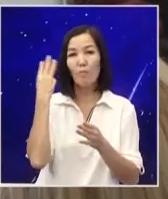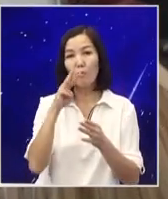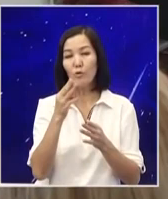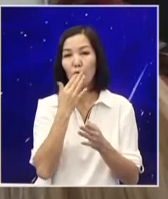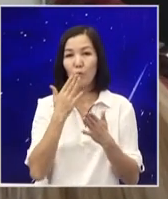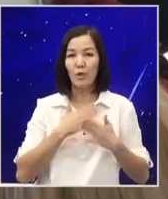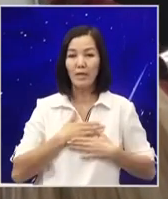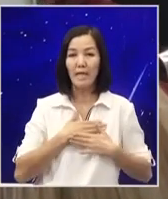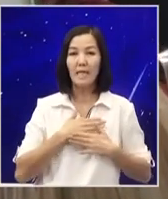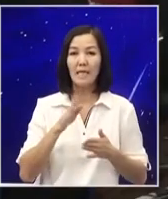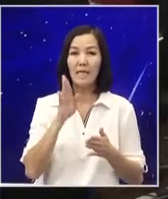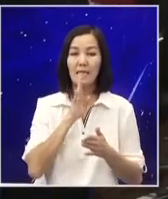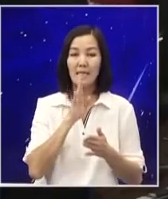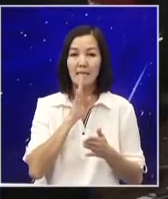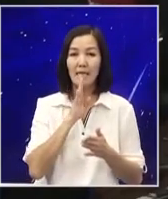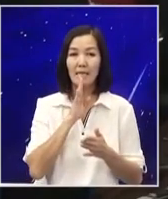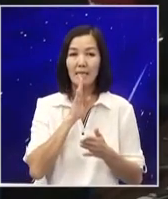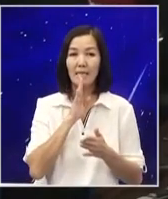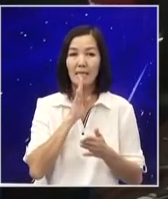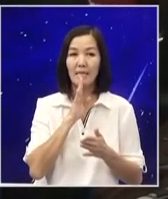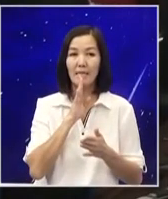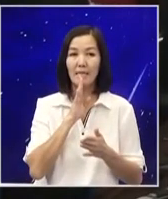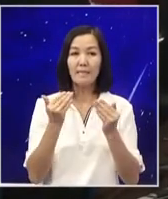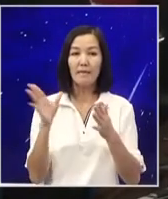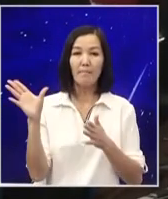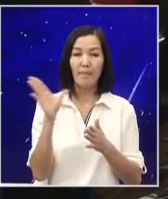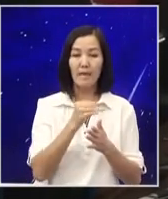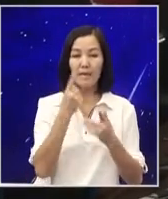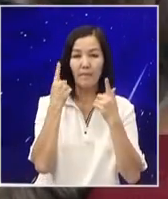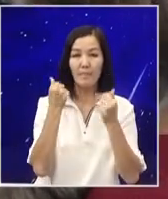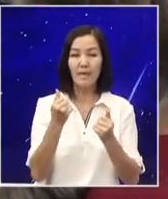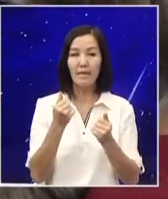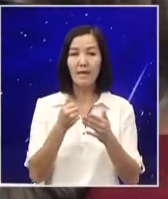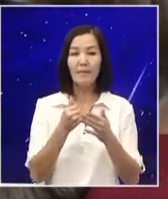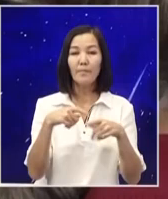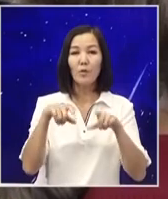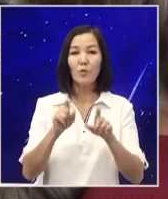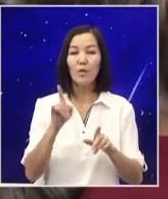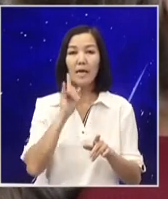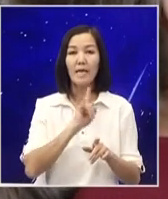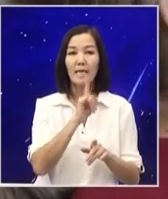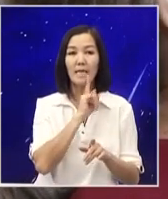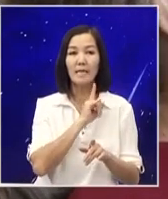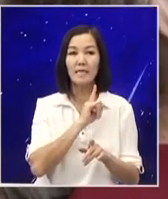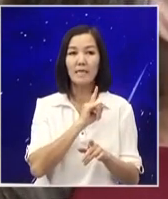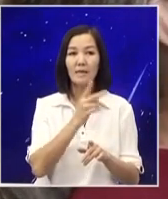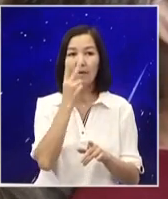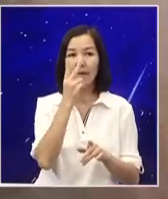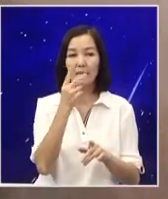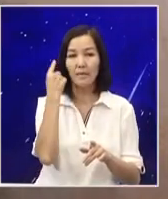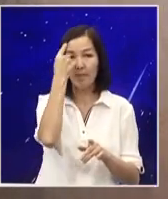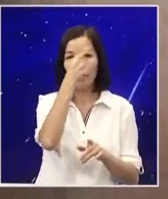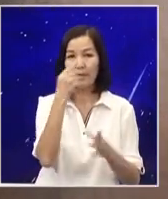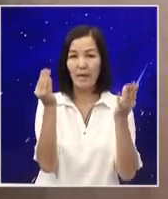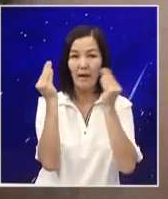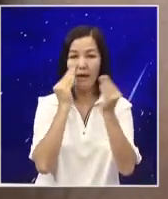нәзік жандылар Айданың алдынан айналып өтпесін жақсы. Оны алдында отырған мына келіншектің жүзінен анық байқадық.